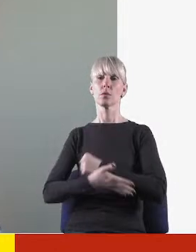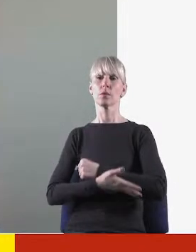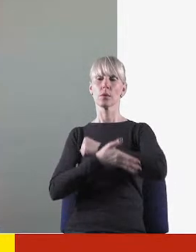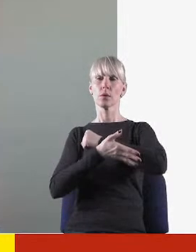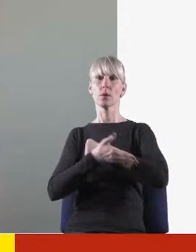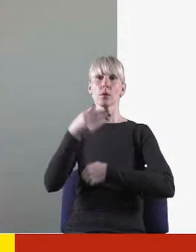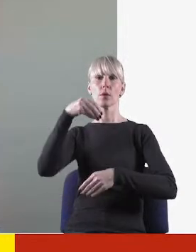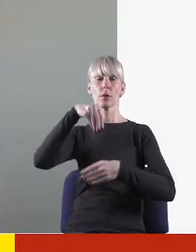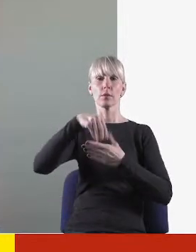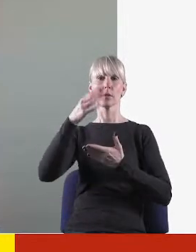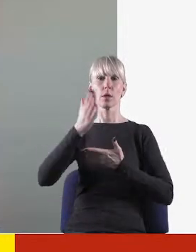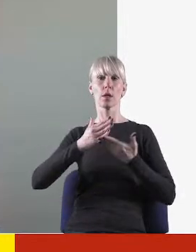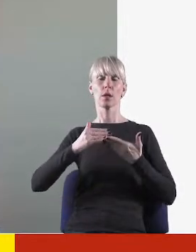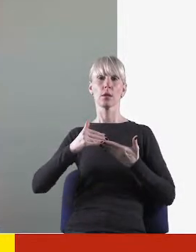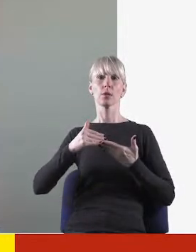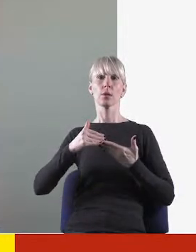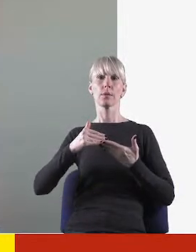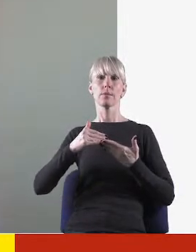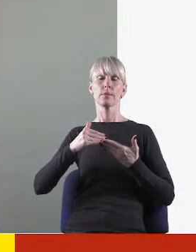w zakresie,